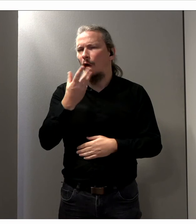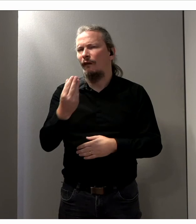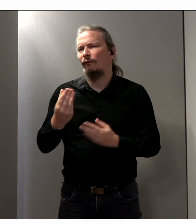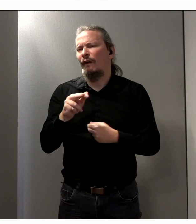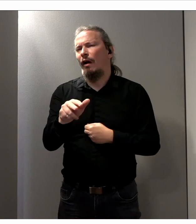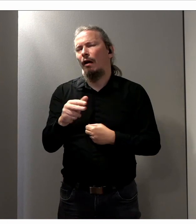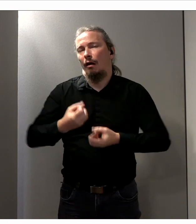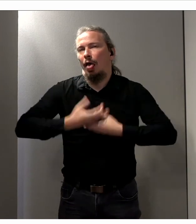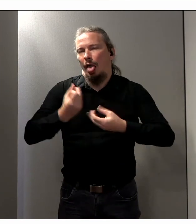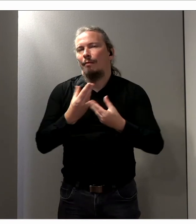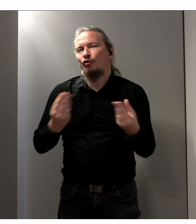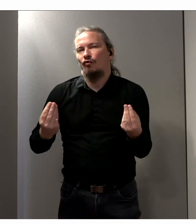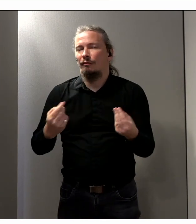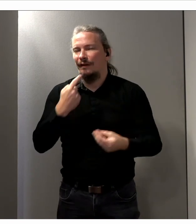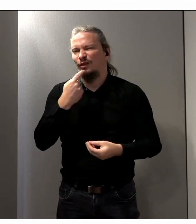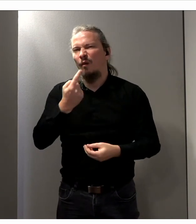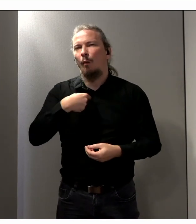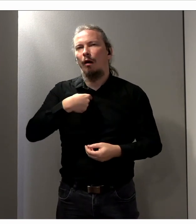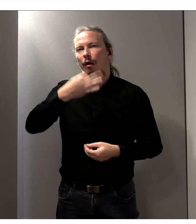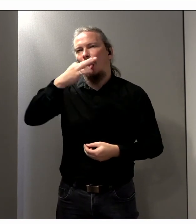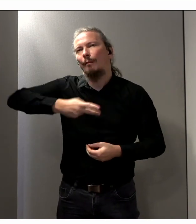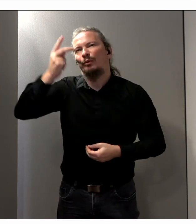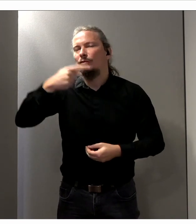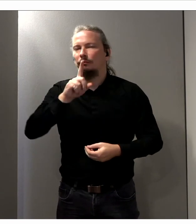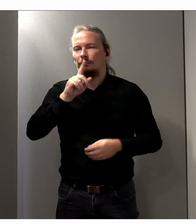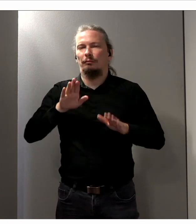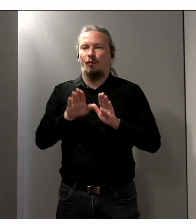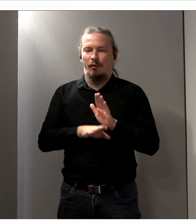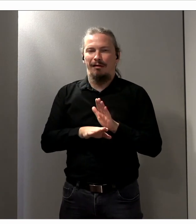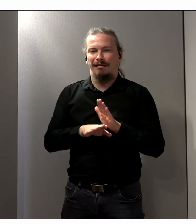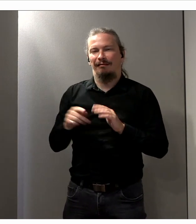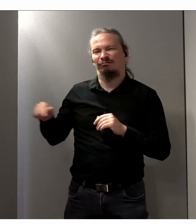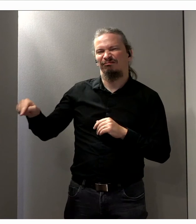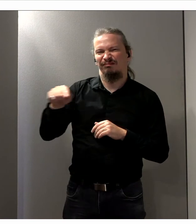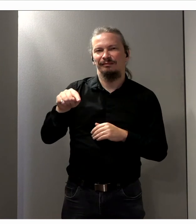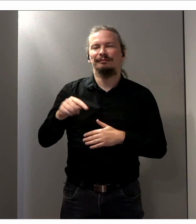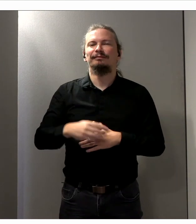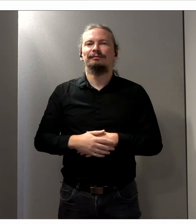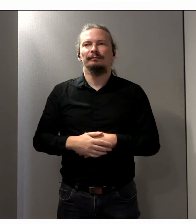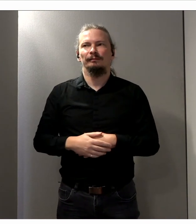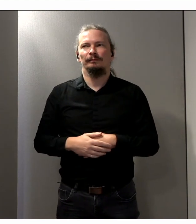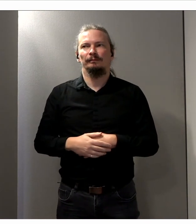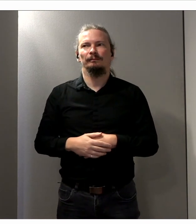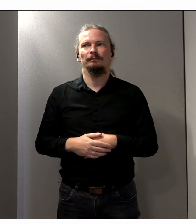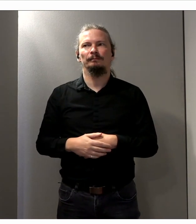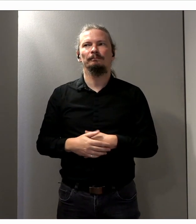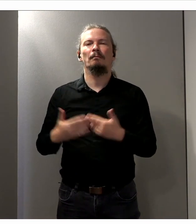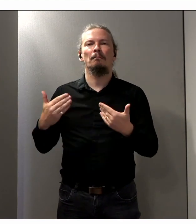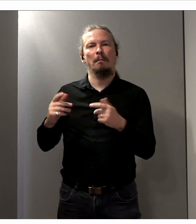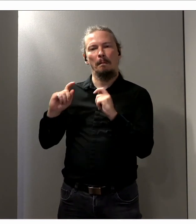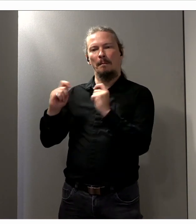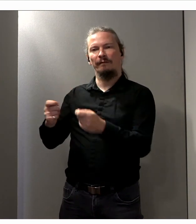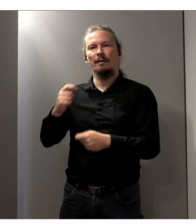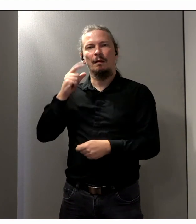dire, c'est pas moi qui vais parler le plus aujourd'hui et je vais donc donner la parole